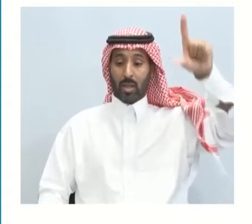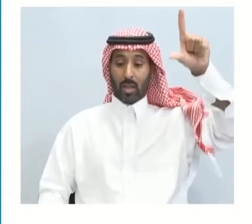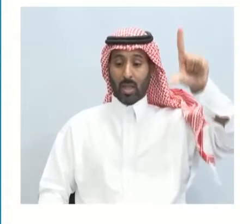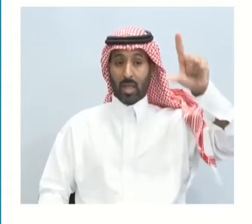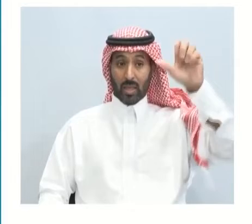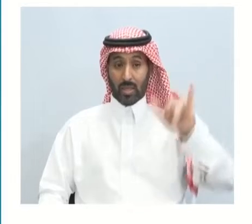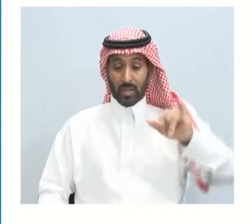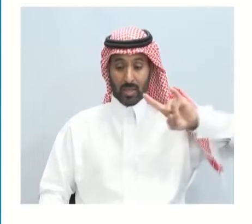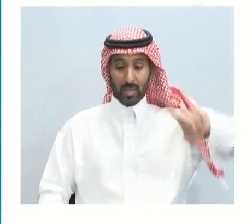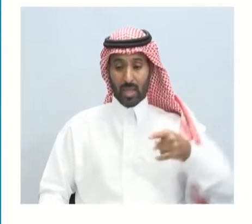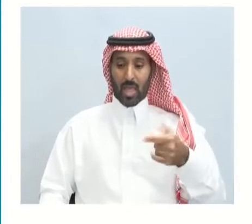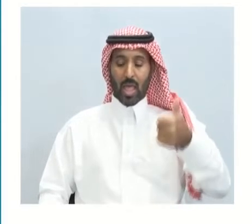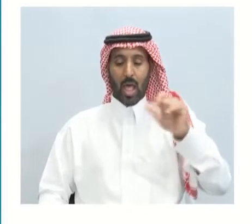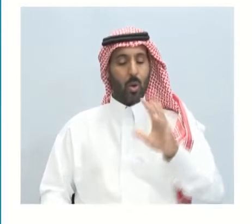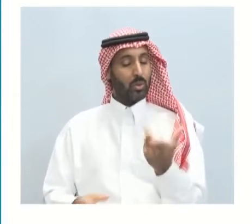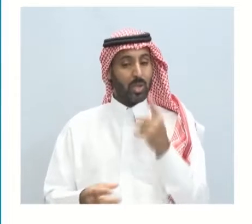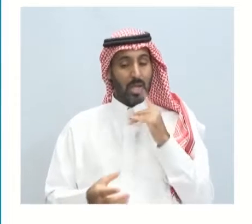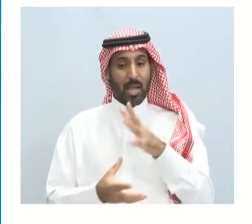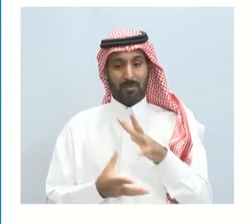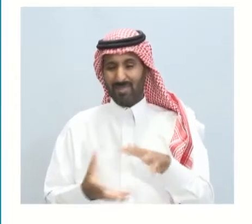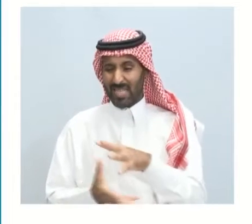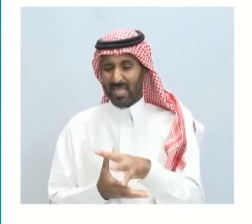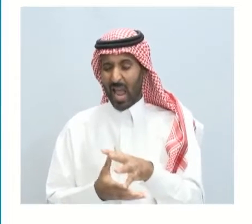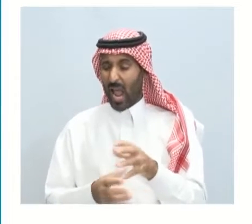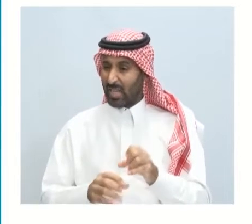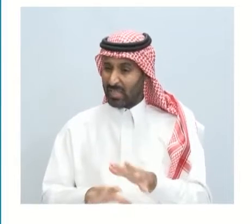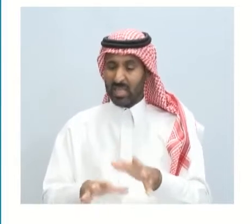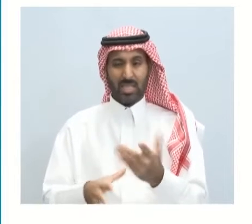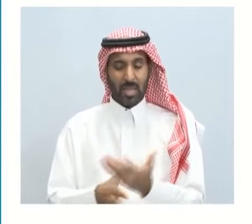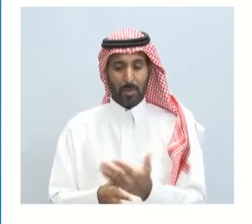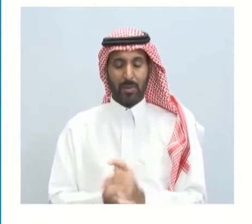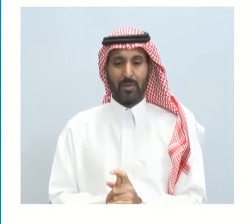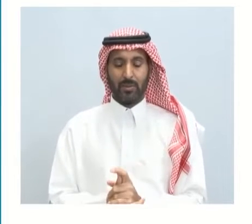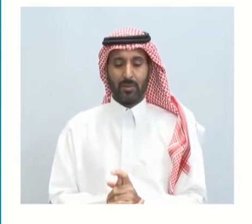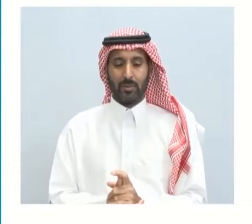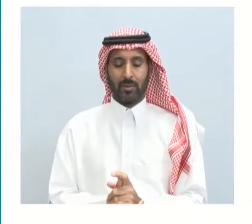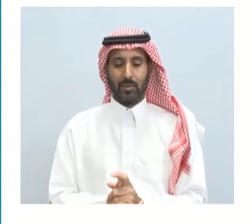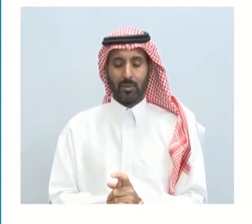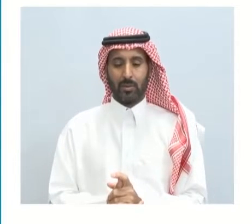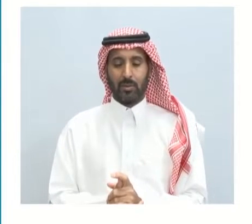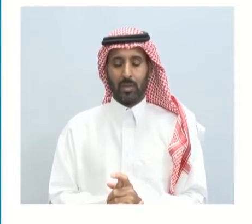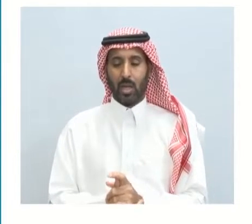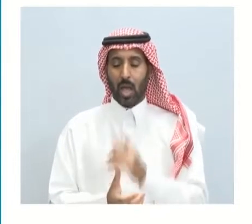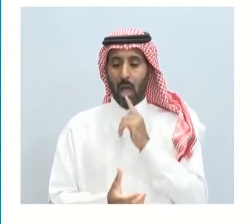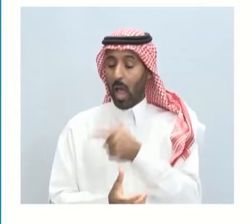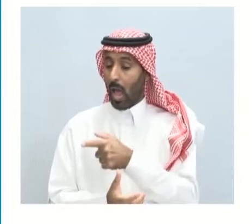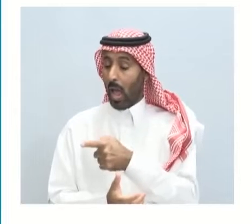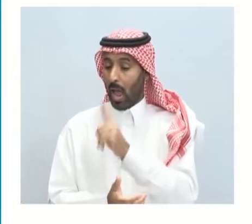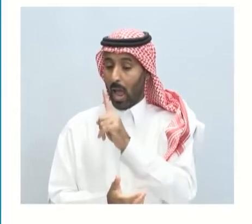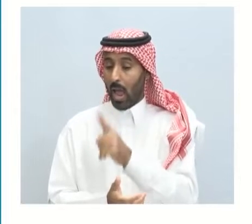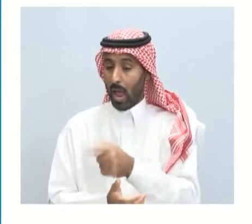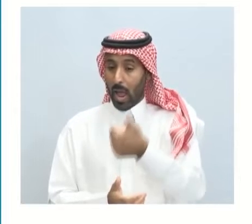التي نتجت عن تفشي مرض بكتيريا القولون قال احمد